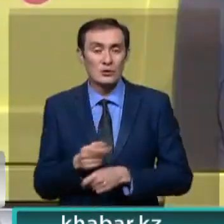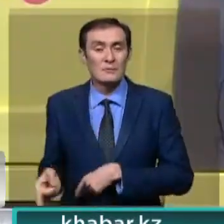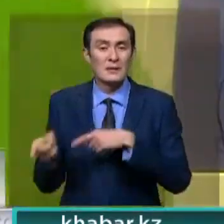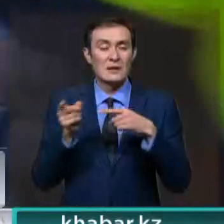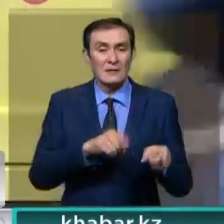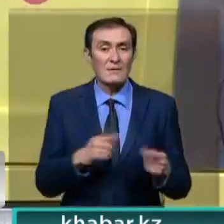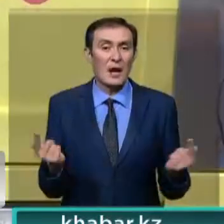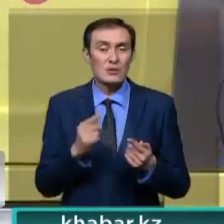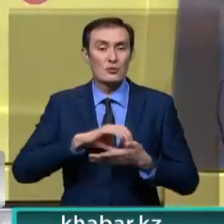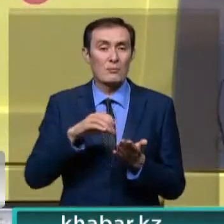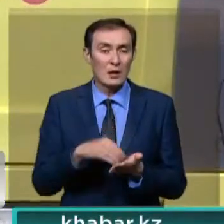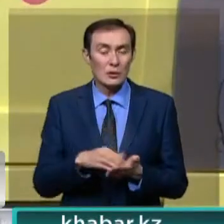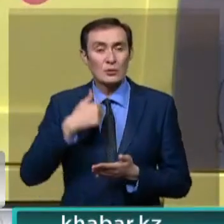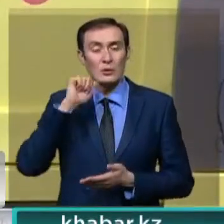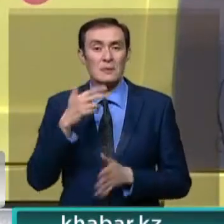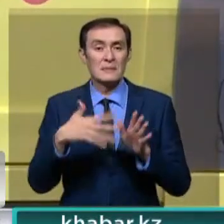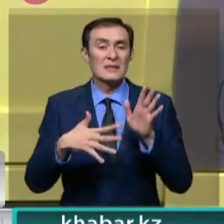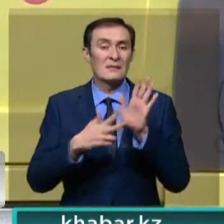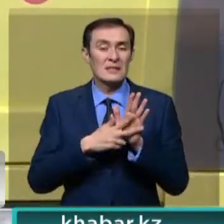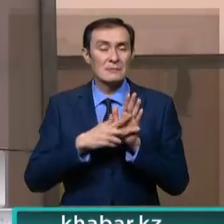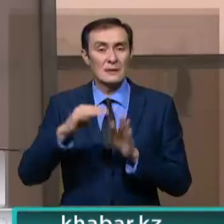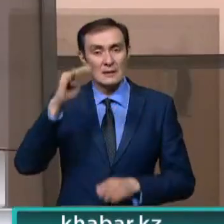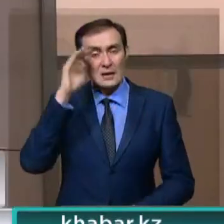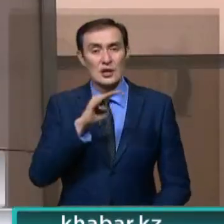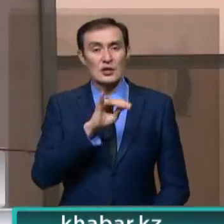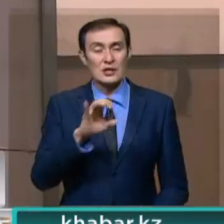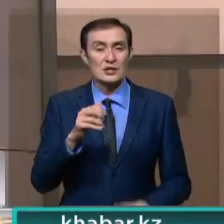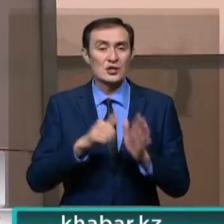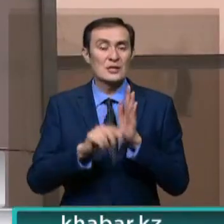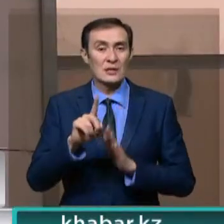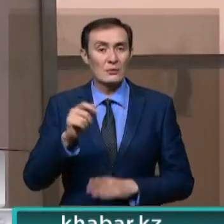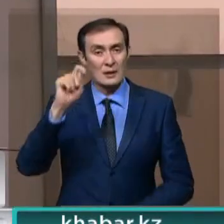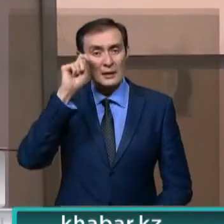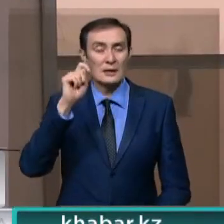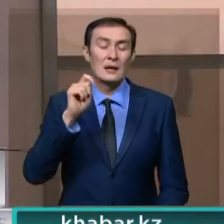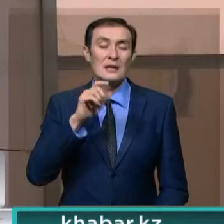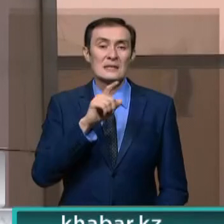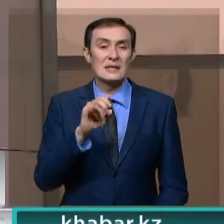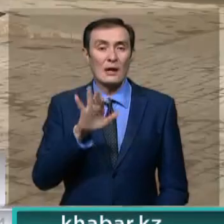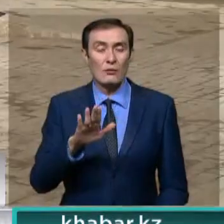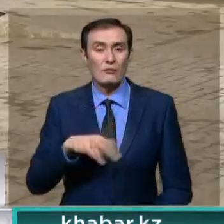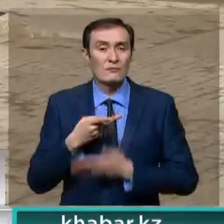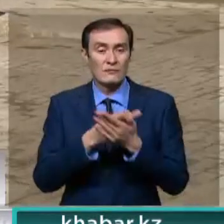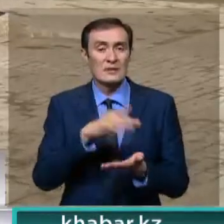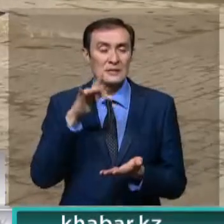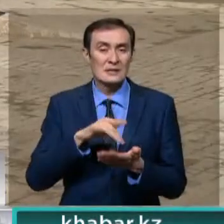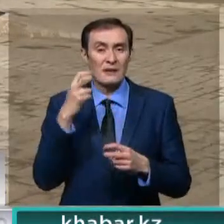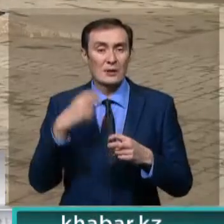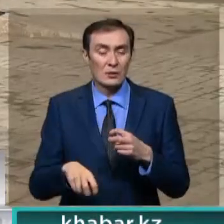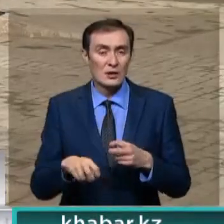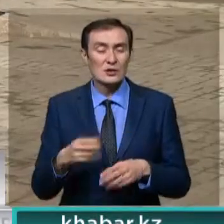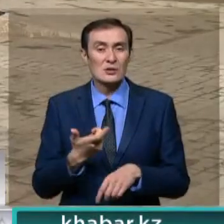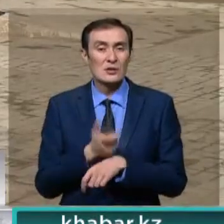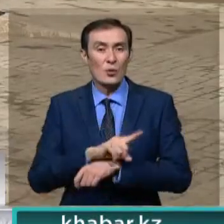реанимации в обычную палату. Накануне 58-летний Женис Маралбаев и 61-летний Элайдар Зейналов поступили в центр травматологии с